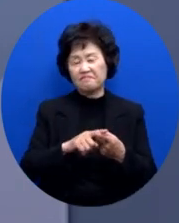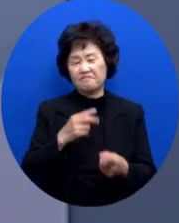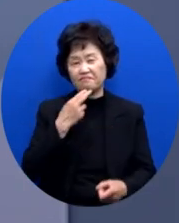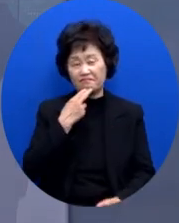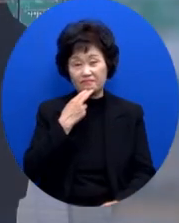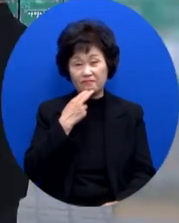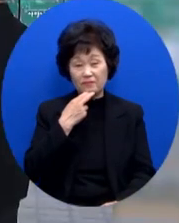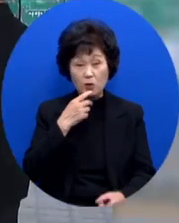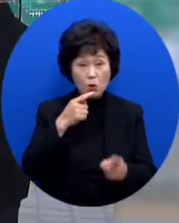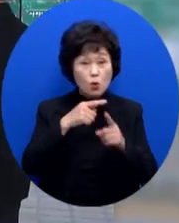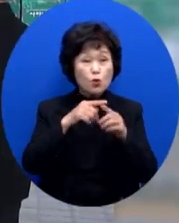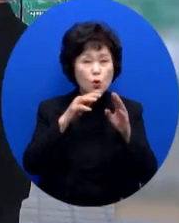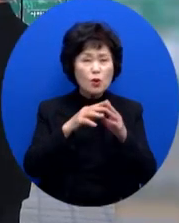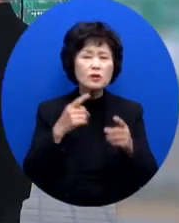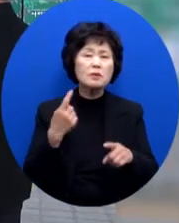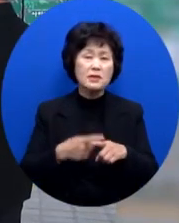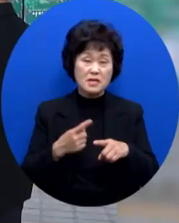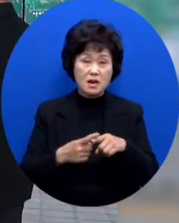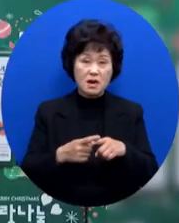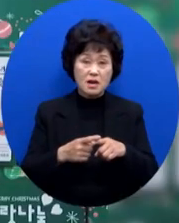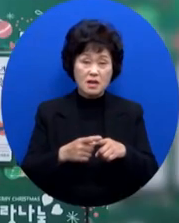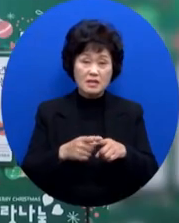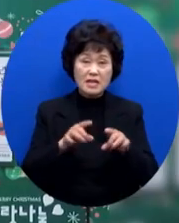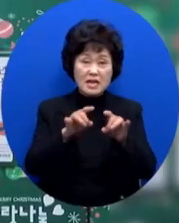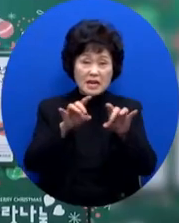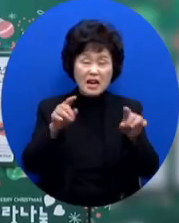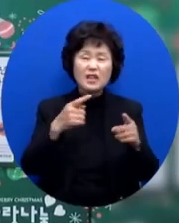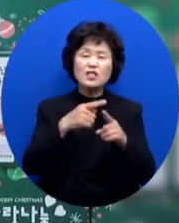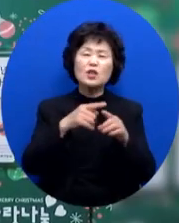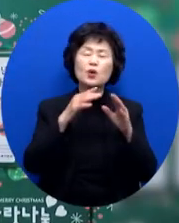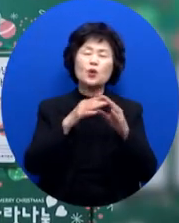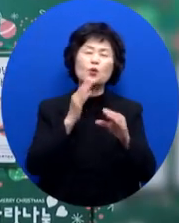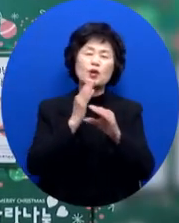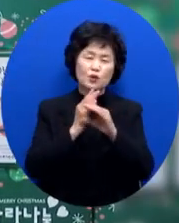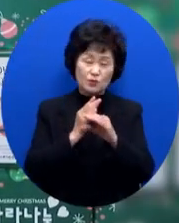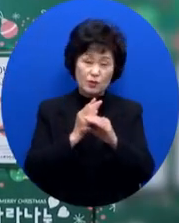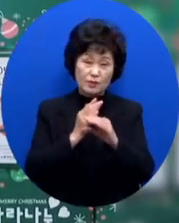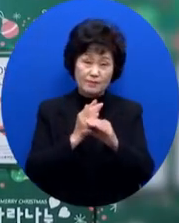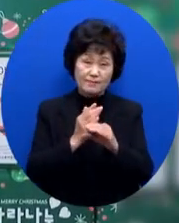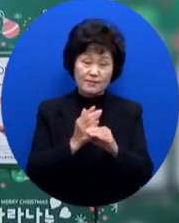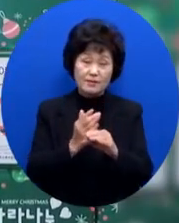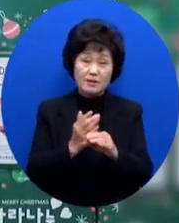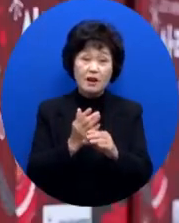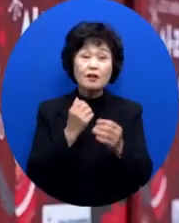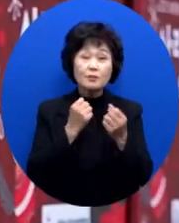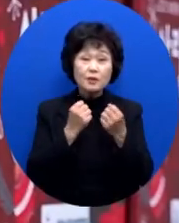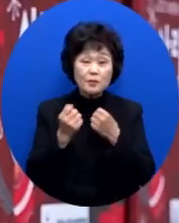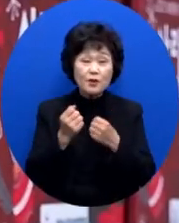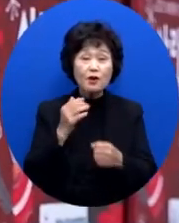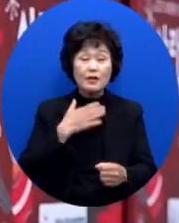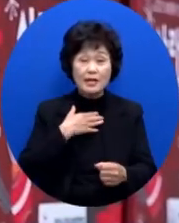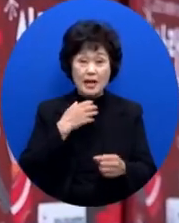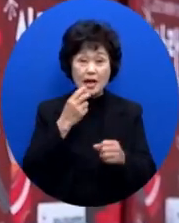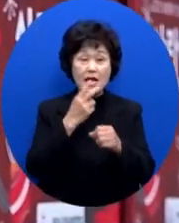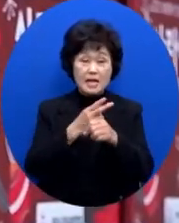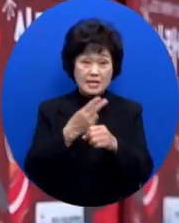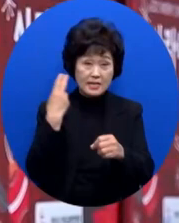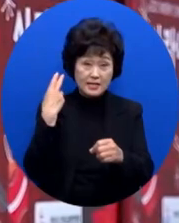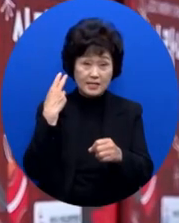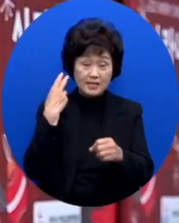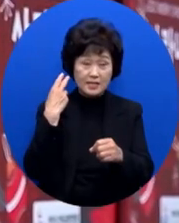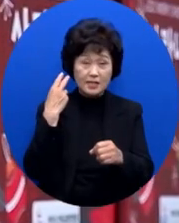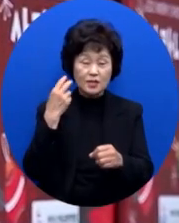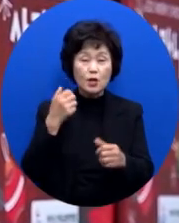교회들도 요즘 그런 것 같아요. 개교회주의로 많이 가고 있는 것 같아요. 그래도 제가 2년 전에 총회장을